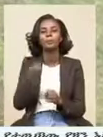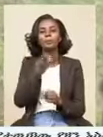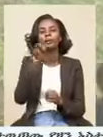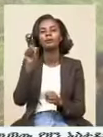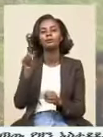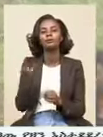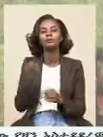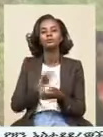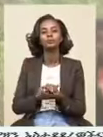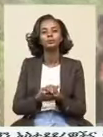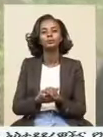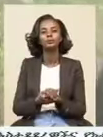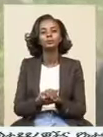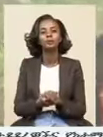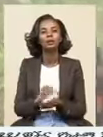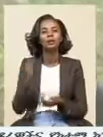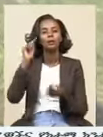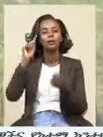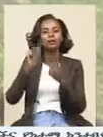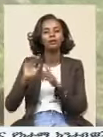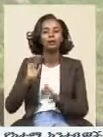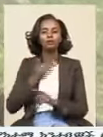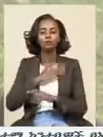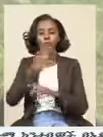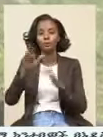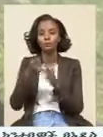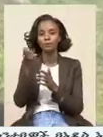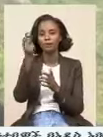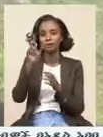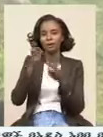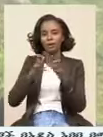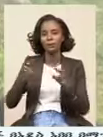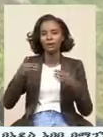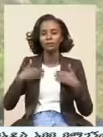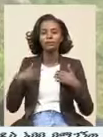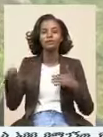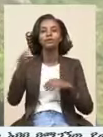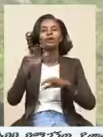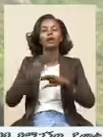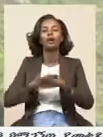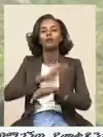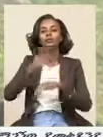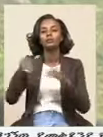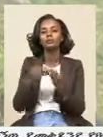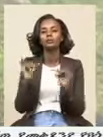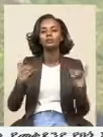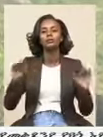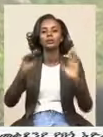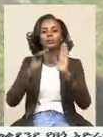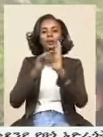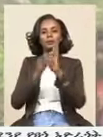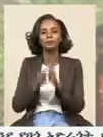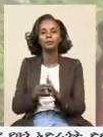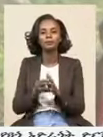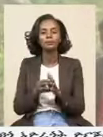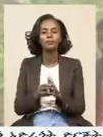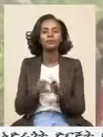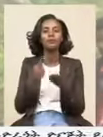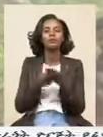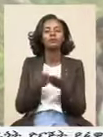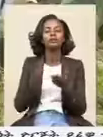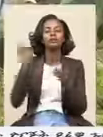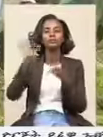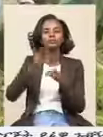ከዛ እቅዳችን ሁሉም 11 ቀበሌያት አሉ። እነዛ ላይ አጠቃላይ በእንደዚህ መልክ ችግኝ እንደምትተከል